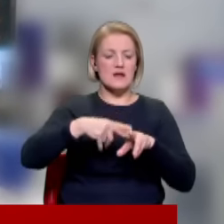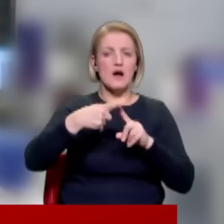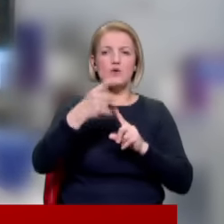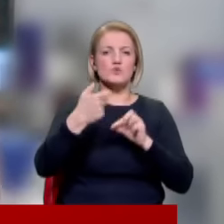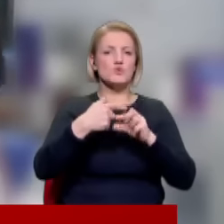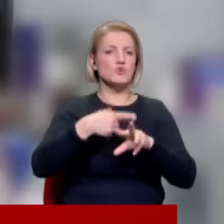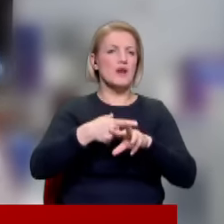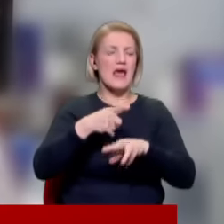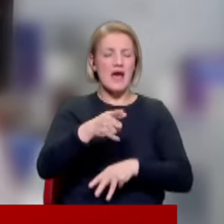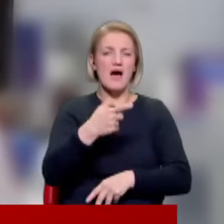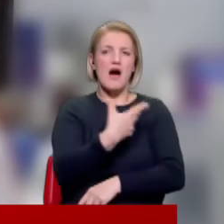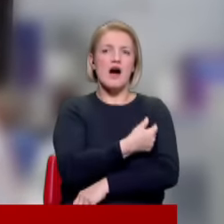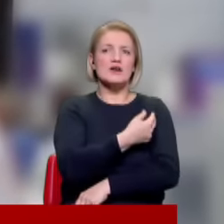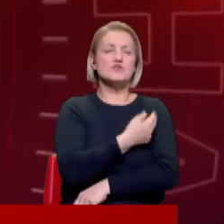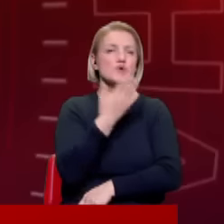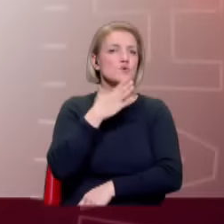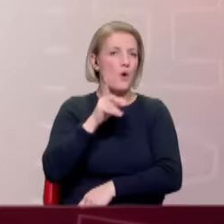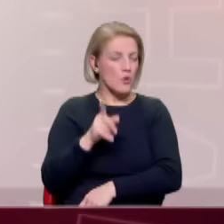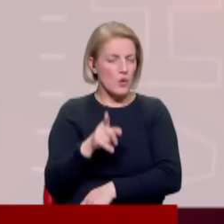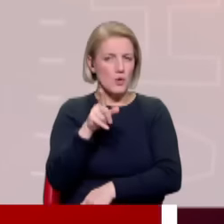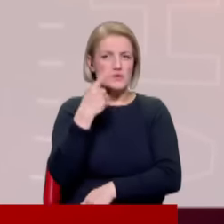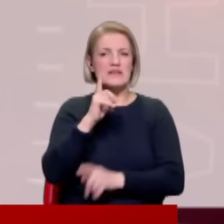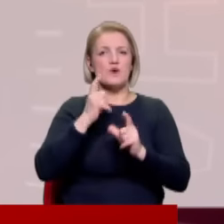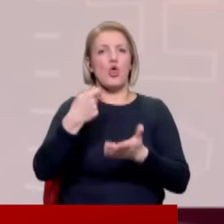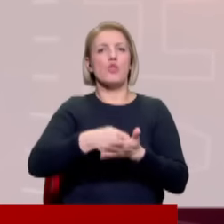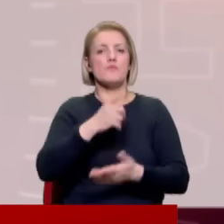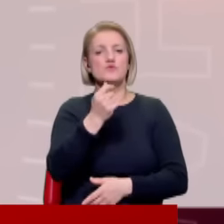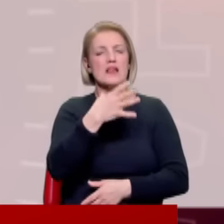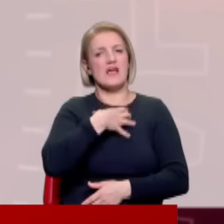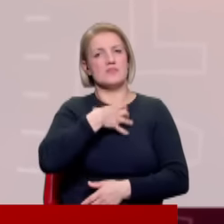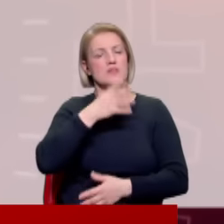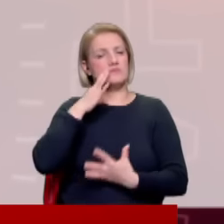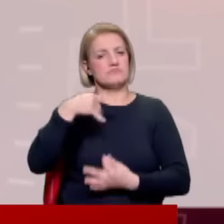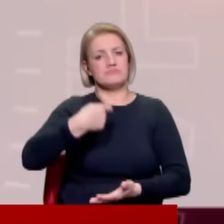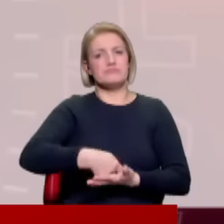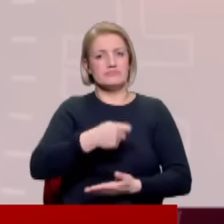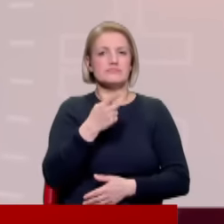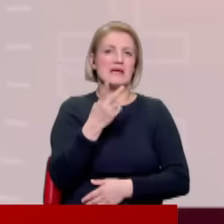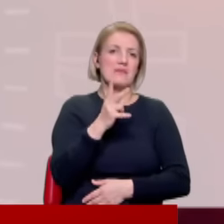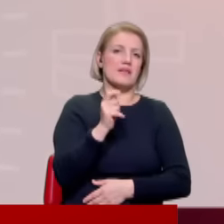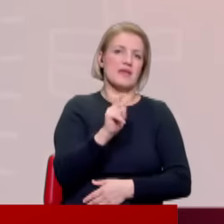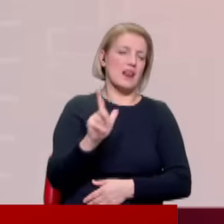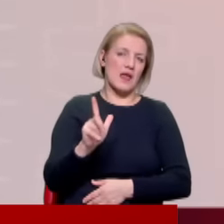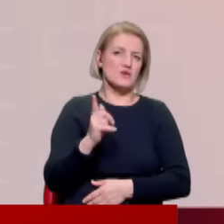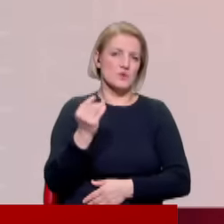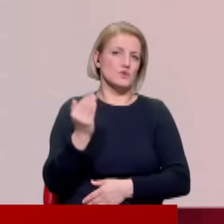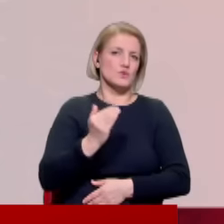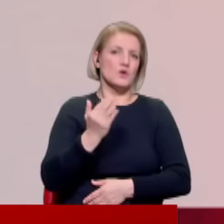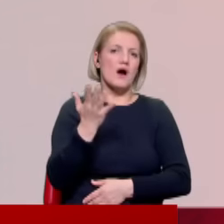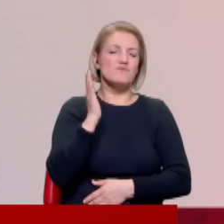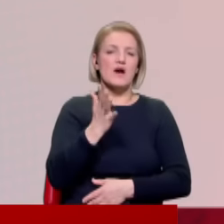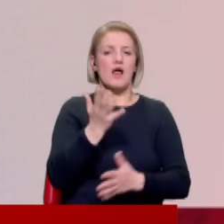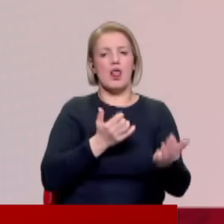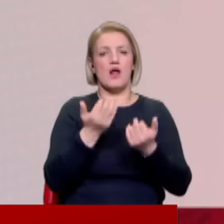aşısı üretilmediği için SGK karşılamıyor. Vatandaşımız ancak ücretli olarak alabilir. Onun fiyatı da 2000 TL civarı. Çok düşük. Çok alan